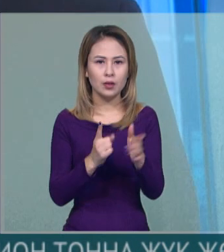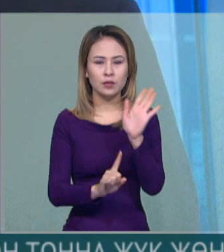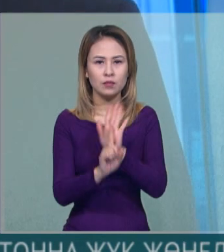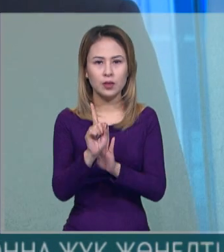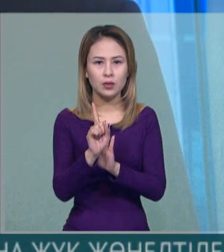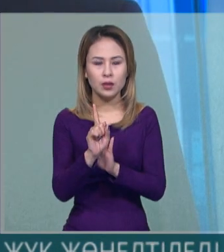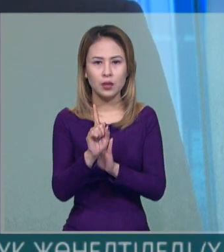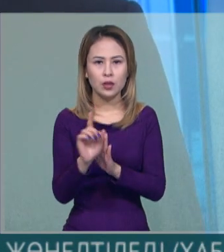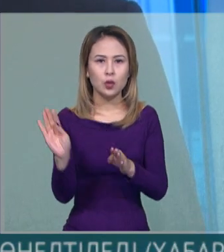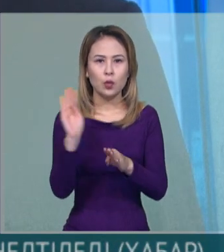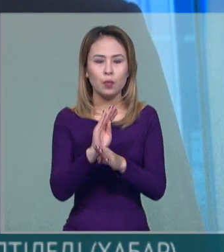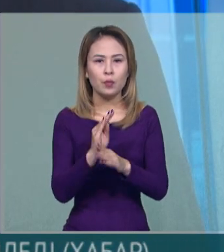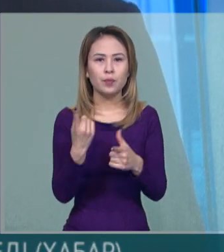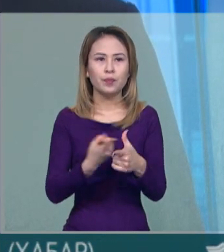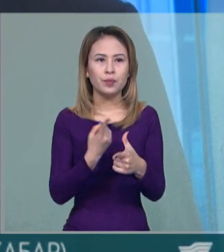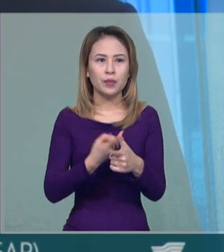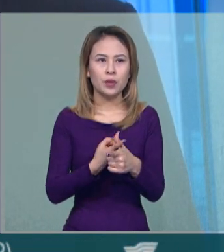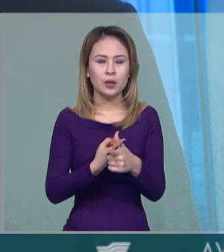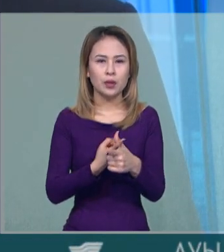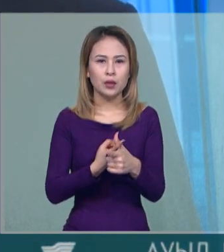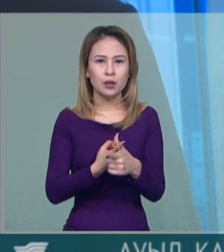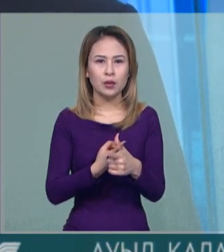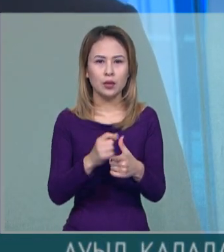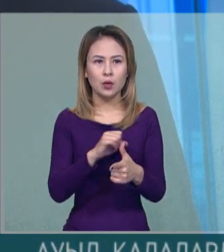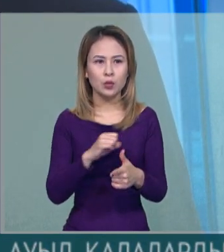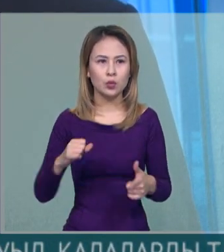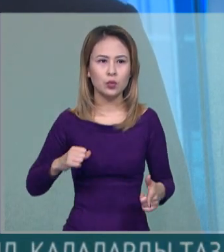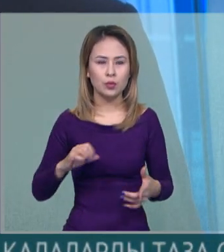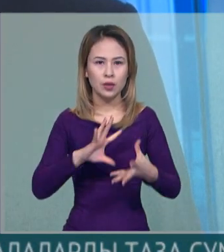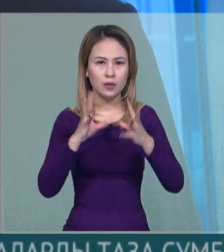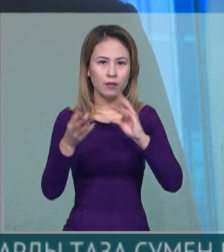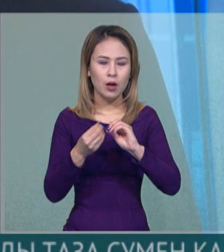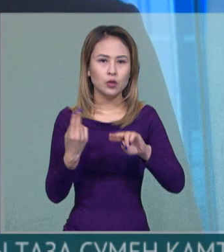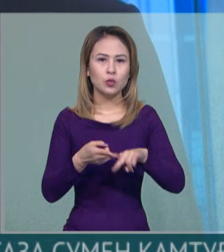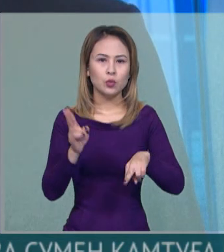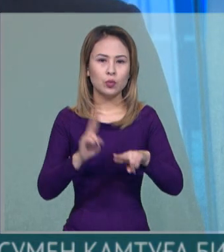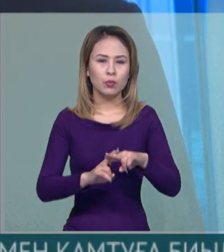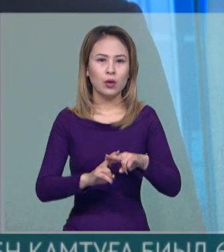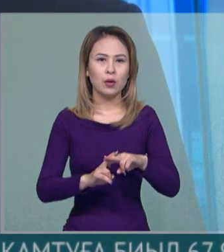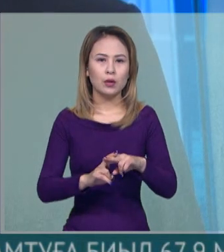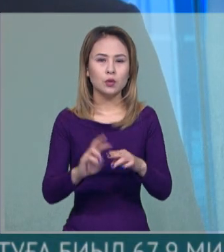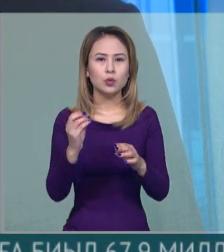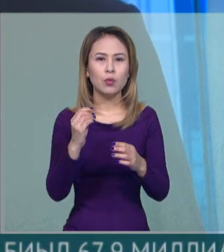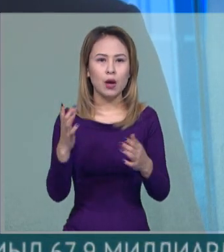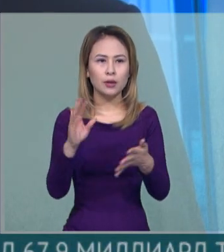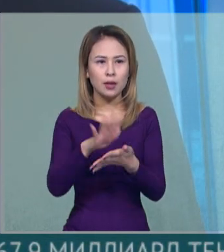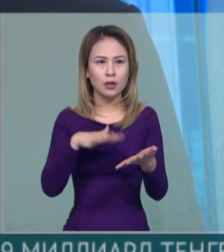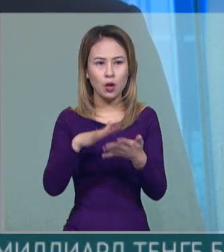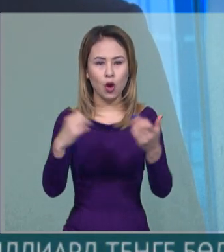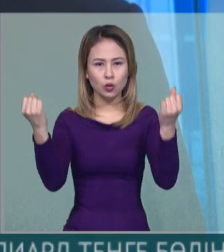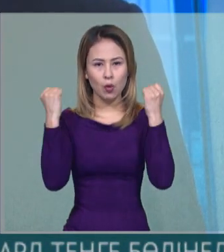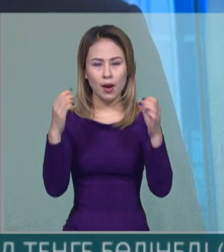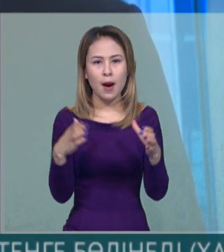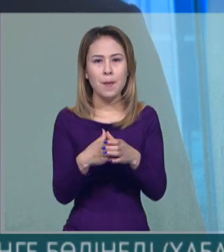Бұл бағана жыл бойына пайдаланатын лагер болады. Тек қана балдар емес, оның аржағында спорттық